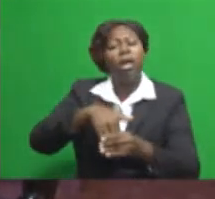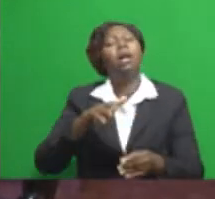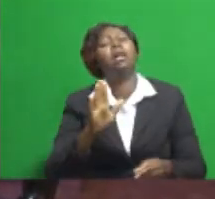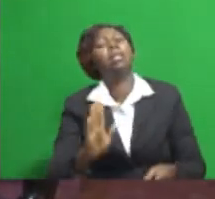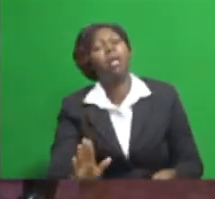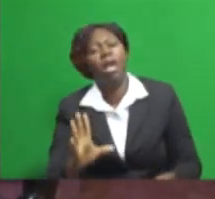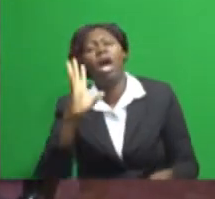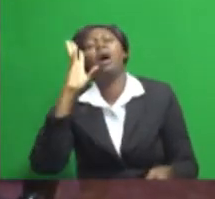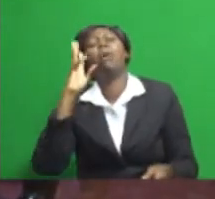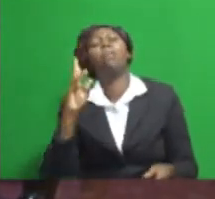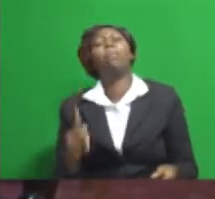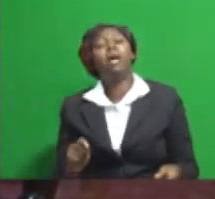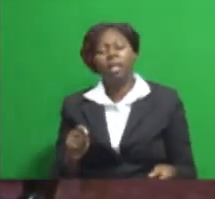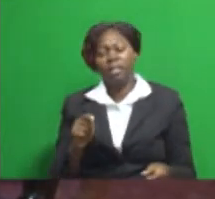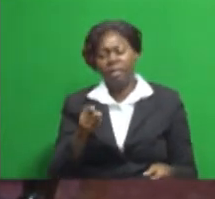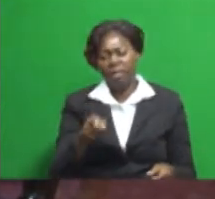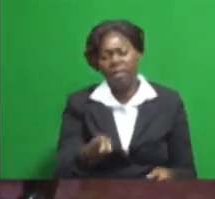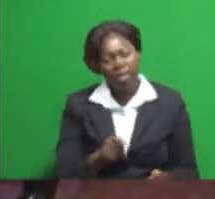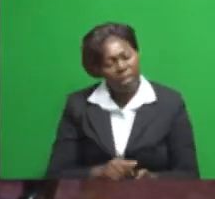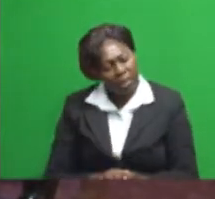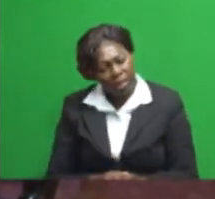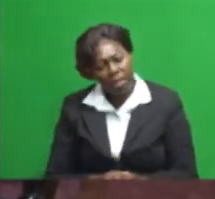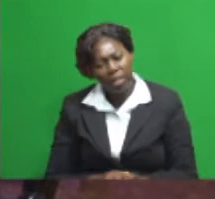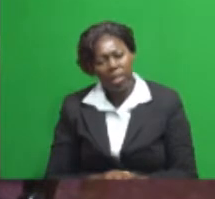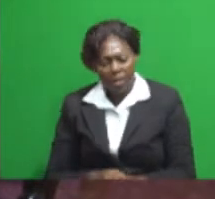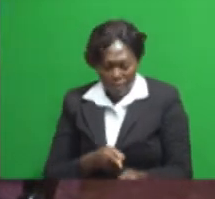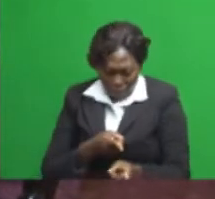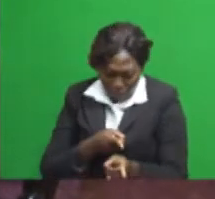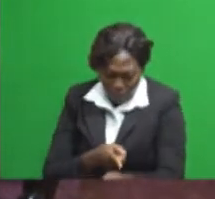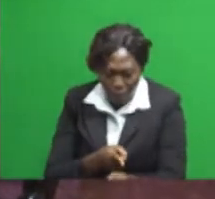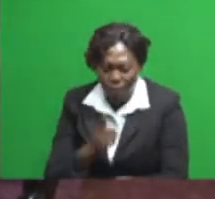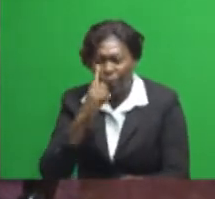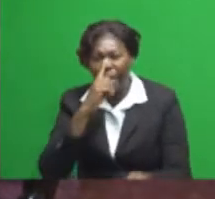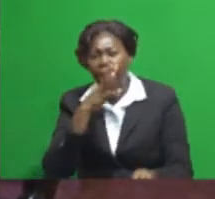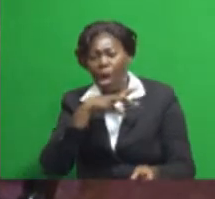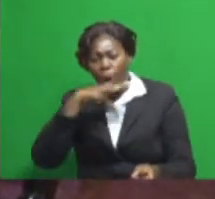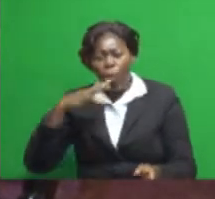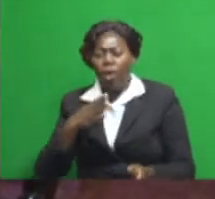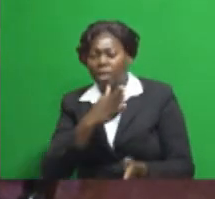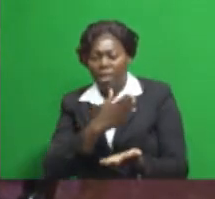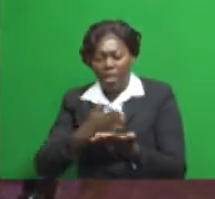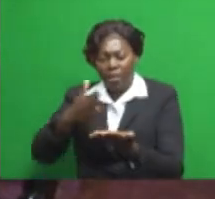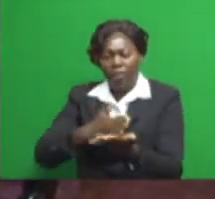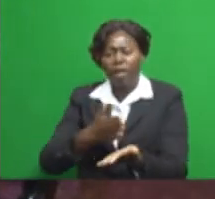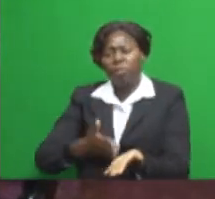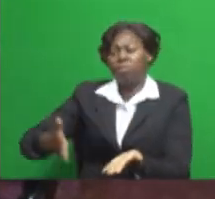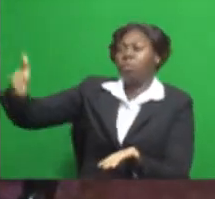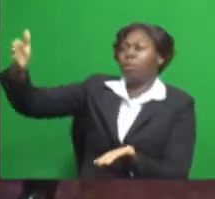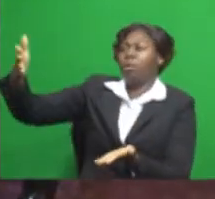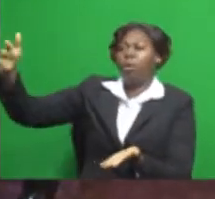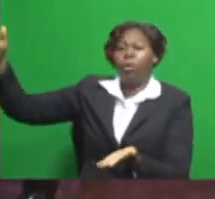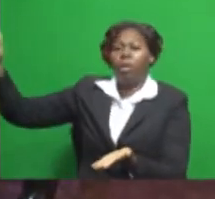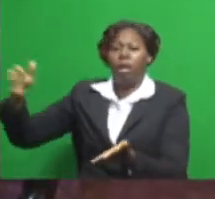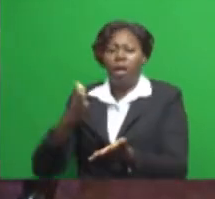zvekupwa iyo. Yakatosimuka ikamira semadziro. Pati yakaita zvivindi so kufamba naipapo. Ipapo ndipo chitiko ipapo. Unoziva